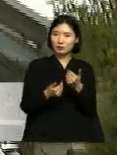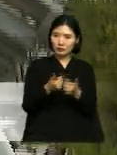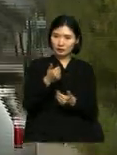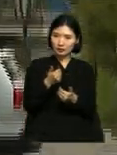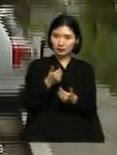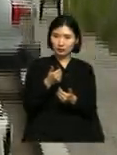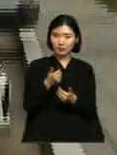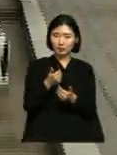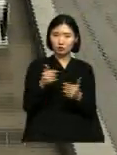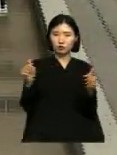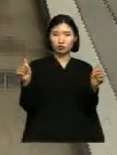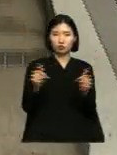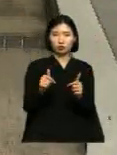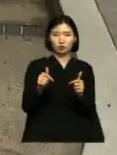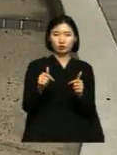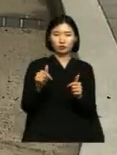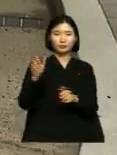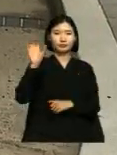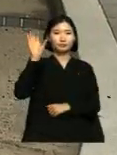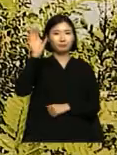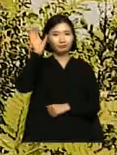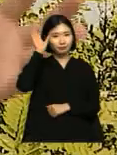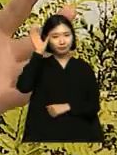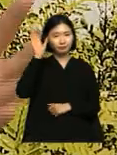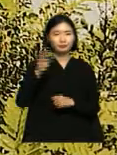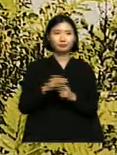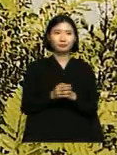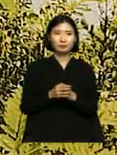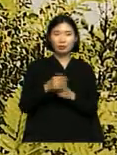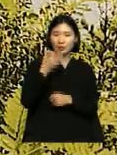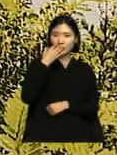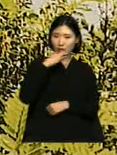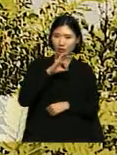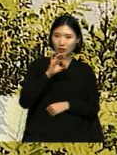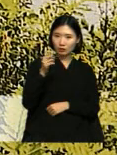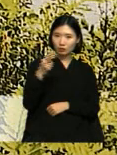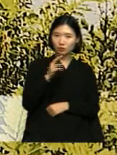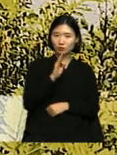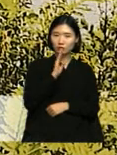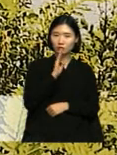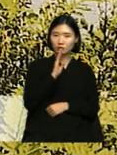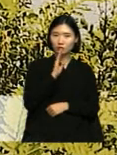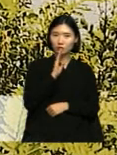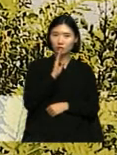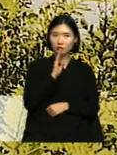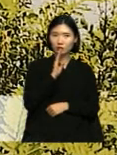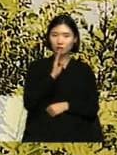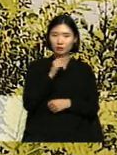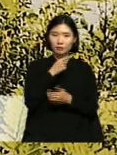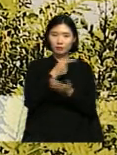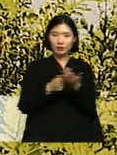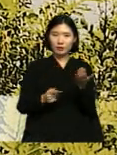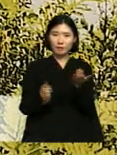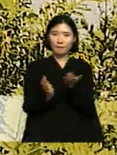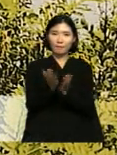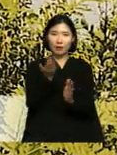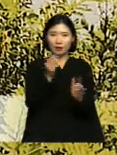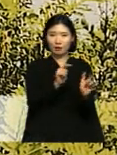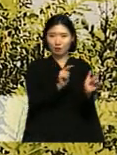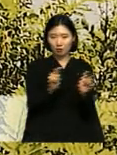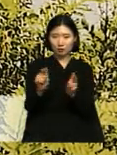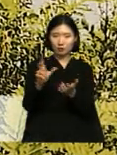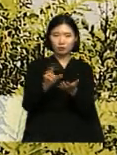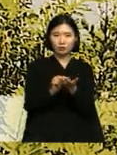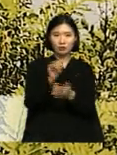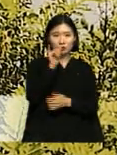크게 줄어들 것으로 예상됩니다 이익과 실제 피해가 부 일치하면서 이것에 대한 여러가지